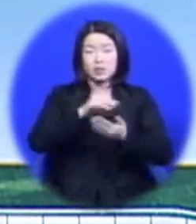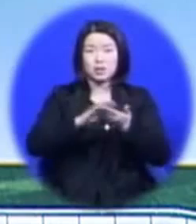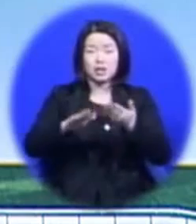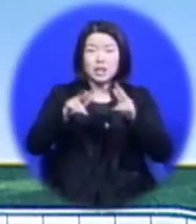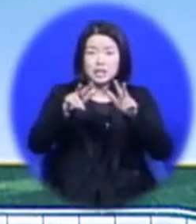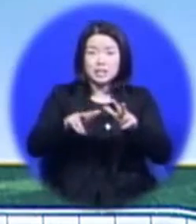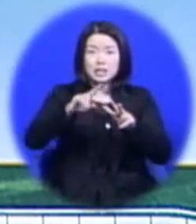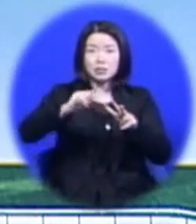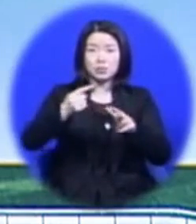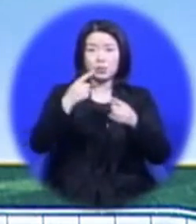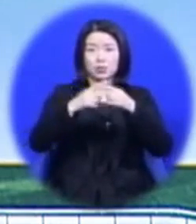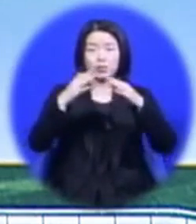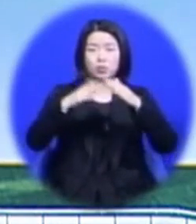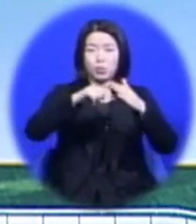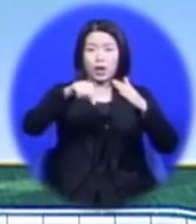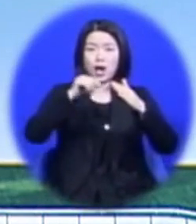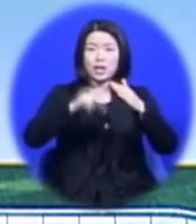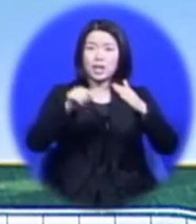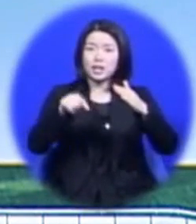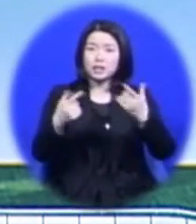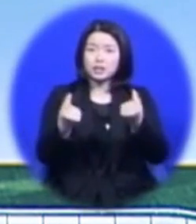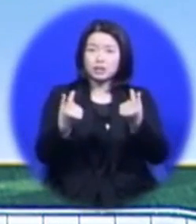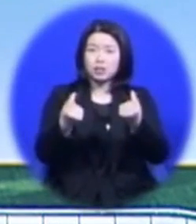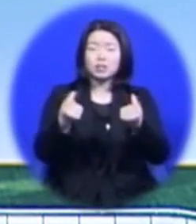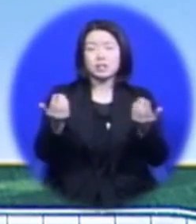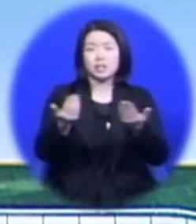지금도 교회 안에 그런 이들이 있습니다.